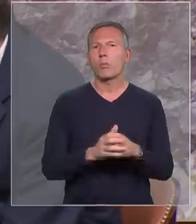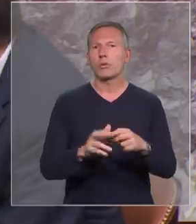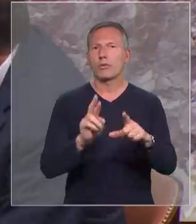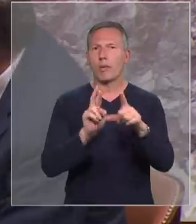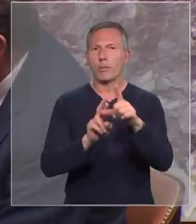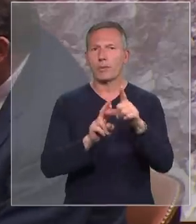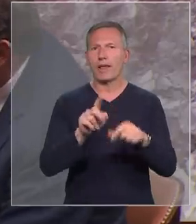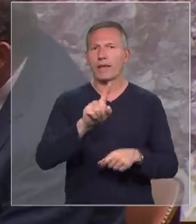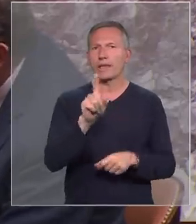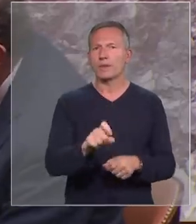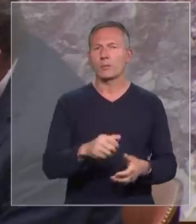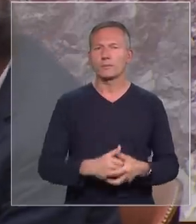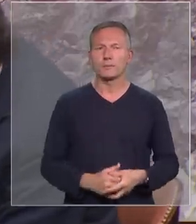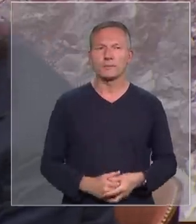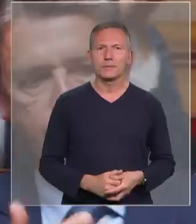Républicains.